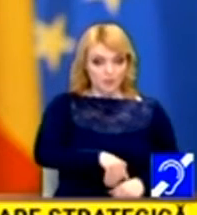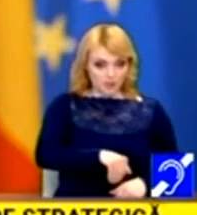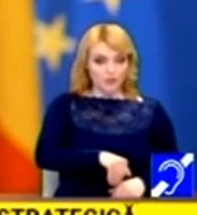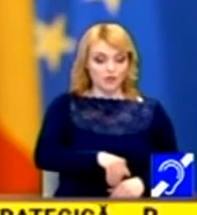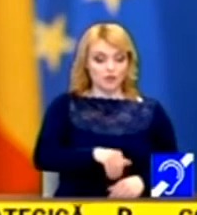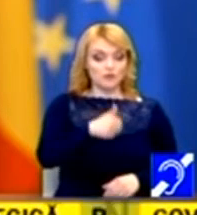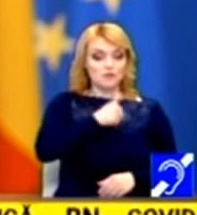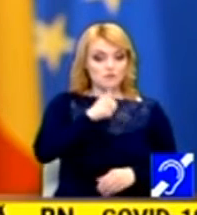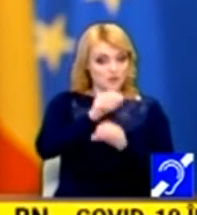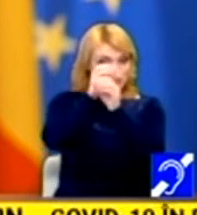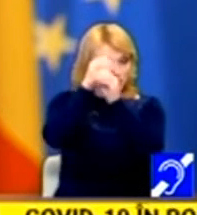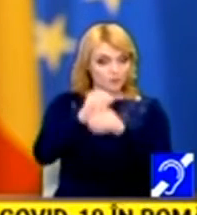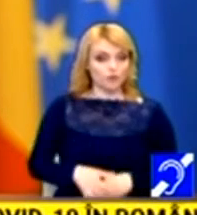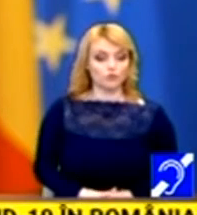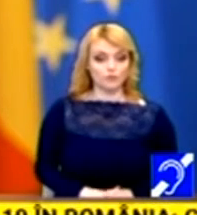277.804 teste.